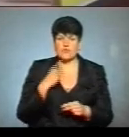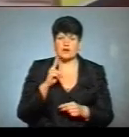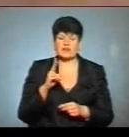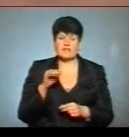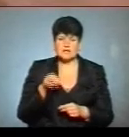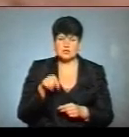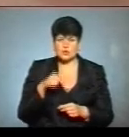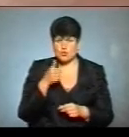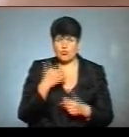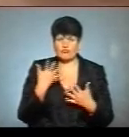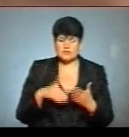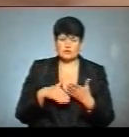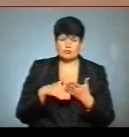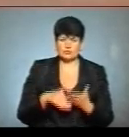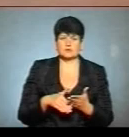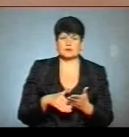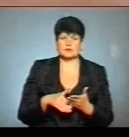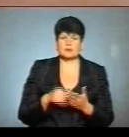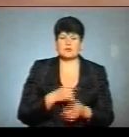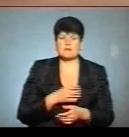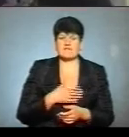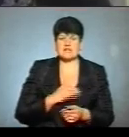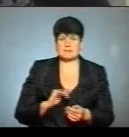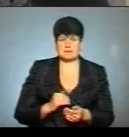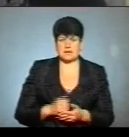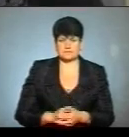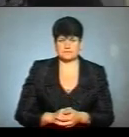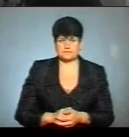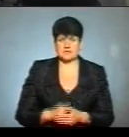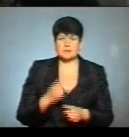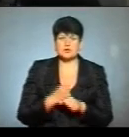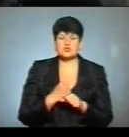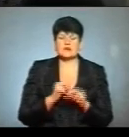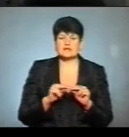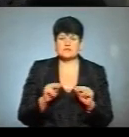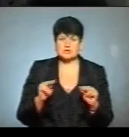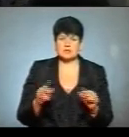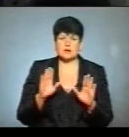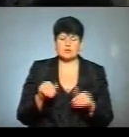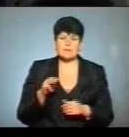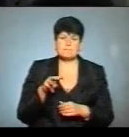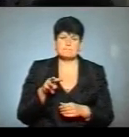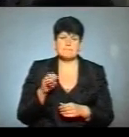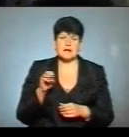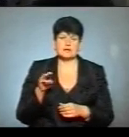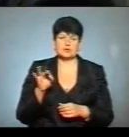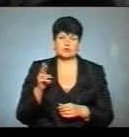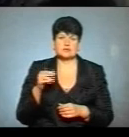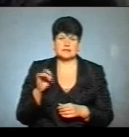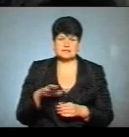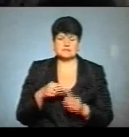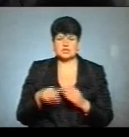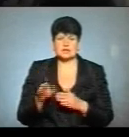цього року тут їй уже допомогли стати приватним підприємцем. Працювала вчителем, потім методистом, вийшла